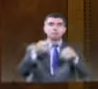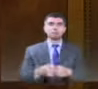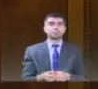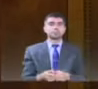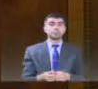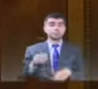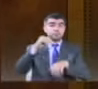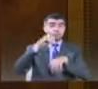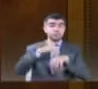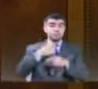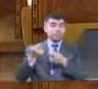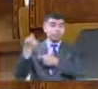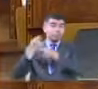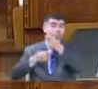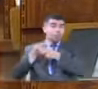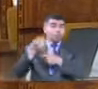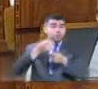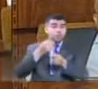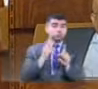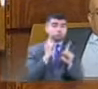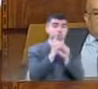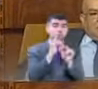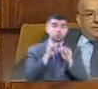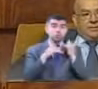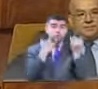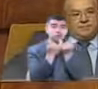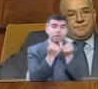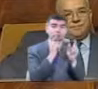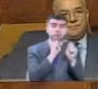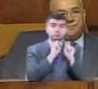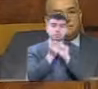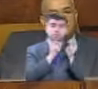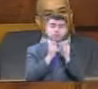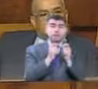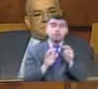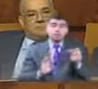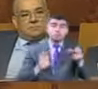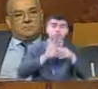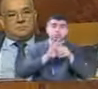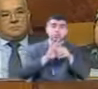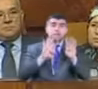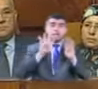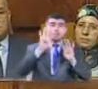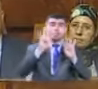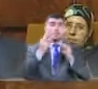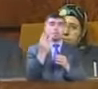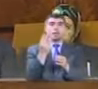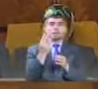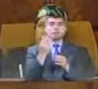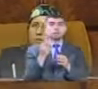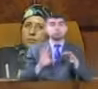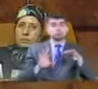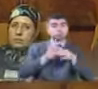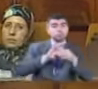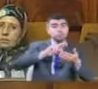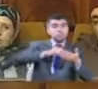وعلى الصعيد الاقتصادي، فقد توجت هذه اللقاءات الرفيعة المستوى بالتوقيع على أزيد من 38 اتفاقية، من